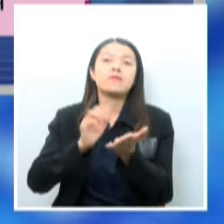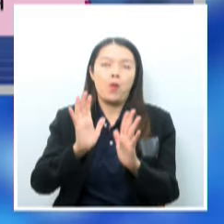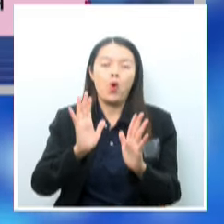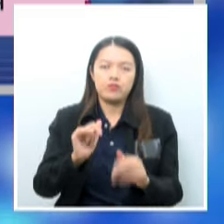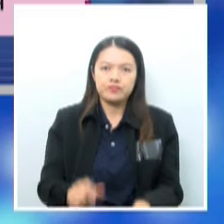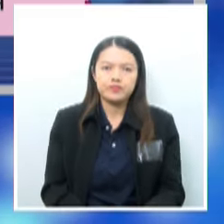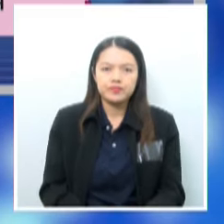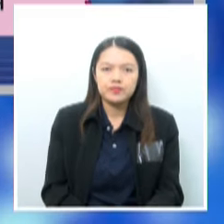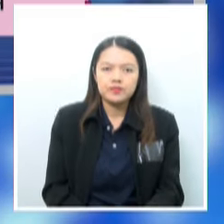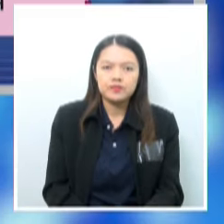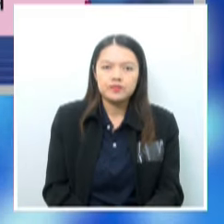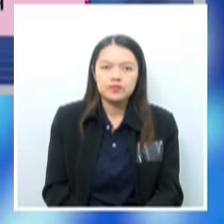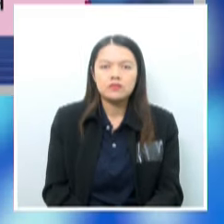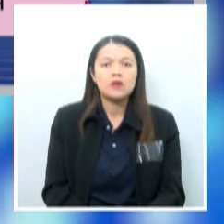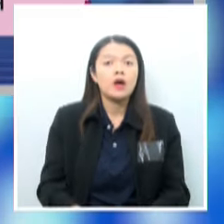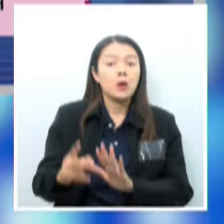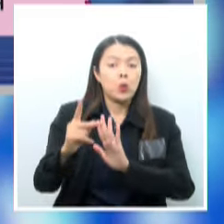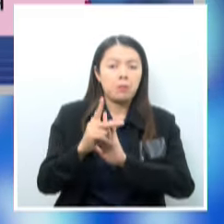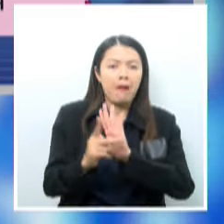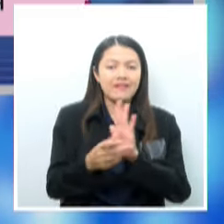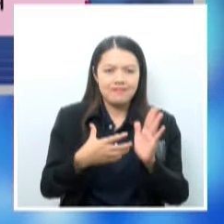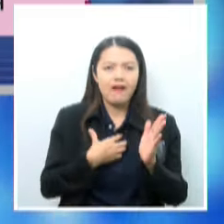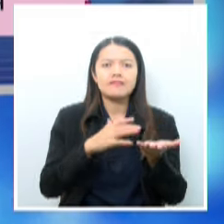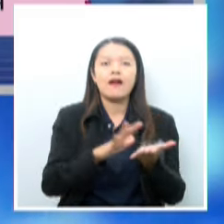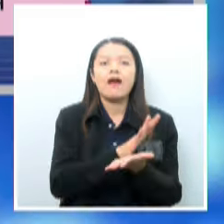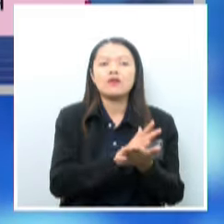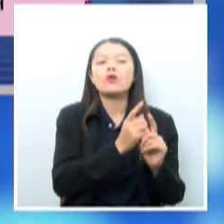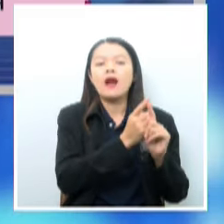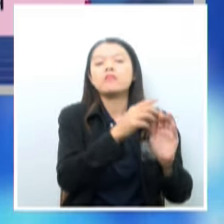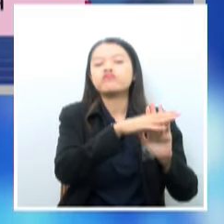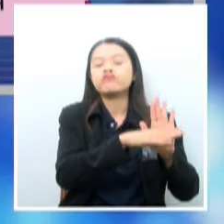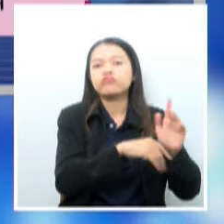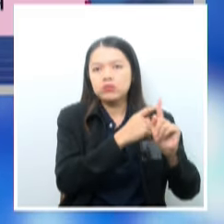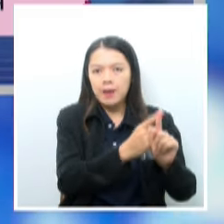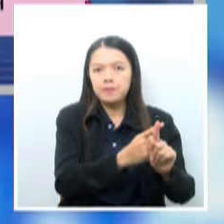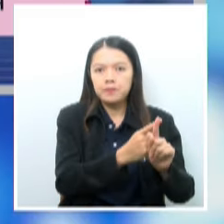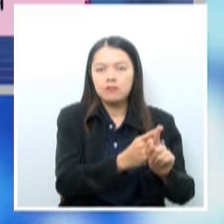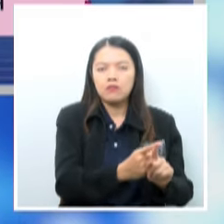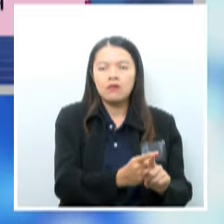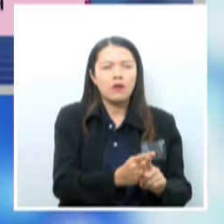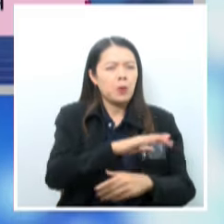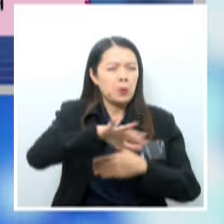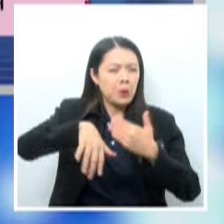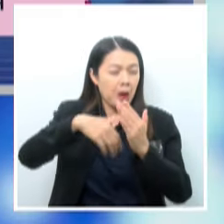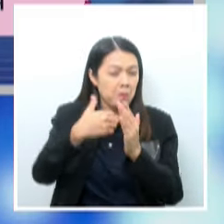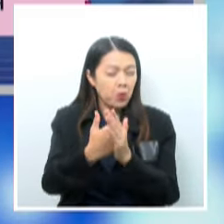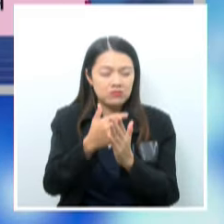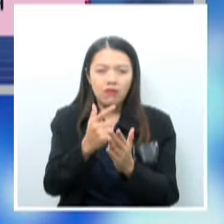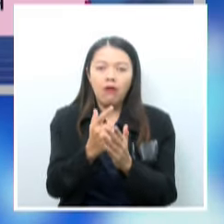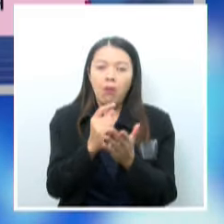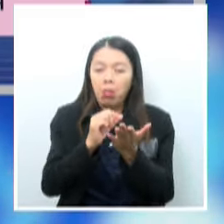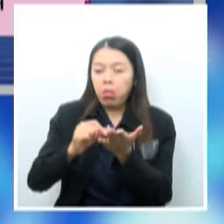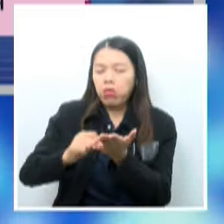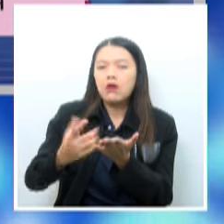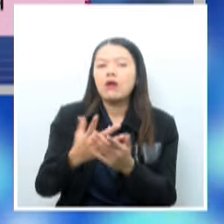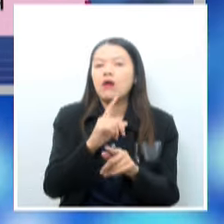ไหนที่จะต้องเป็นข้อกฎหมายที่จะเป็นกระดาษเราก็ทำตามนั้นนะครับไม่เราไม่ได้ว่าทุกอย่างเป็นอิเล็กทรอนิกส์ทั้งหมดเราดูกฎหมาย